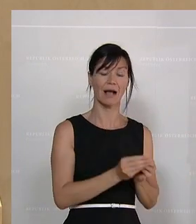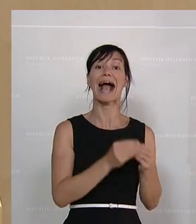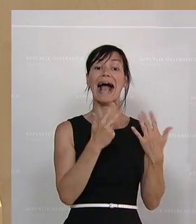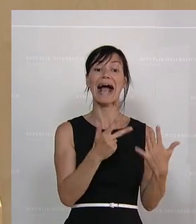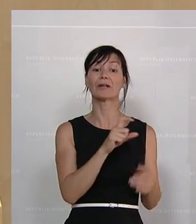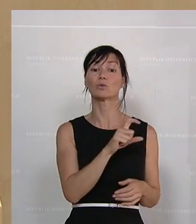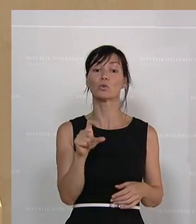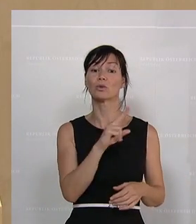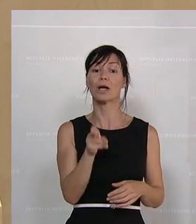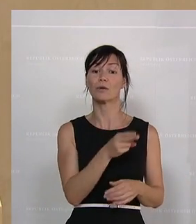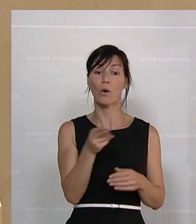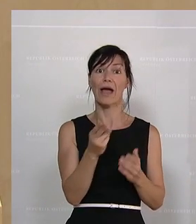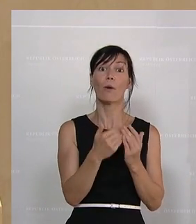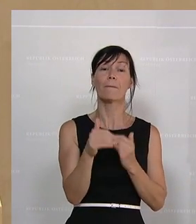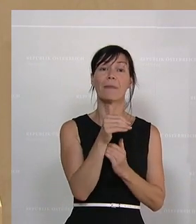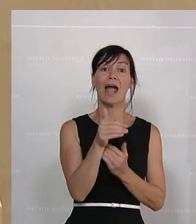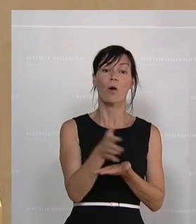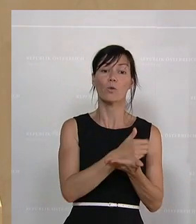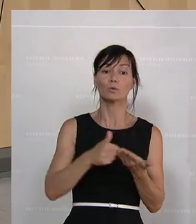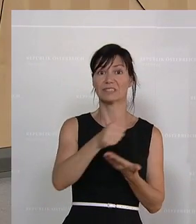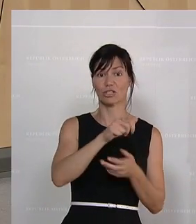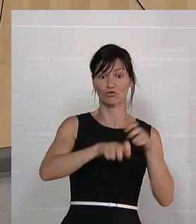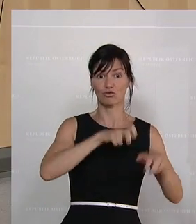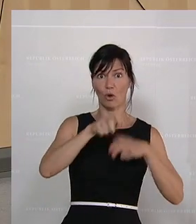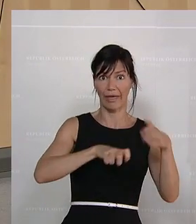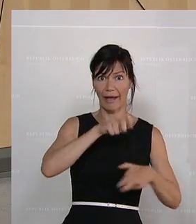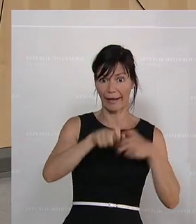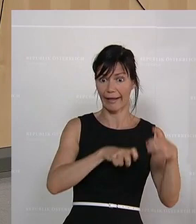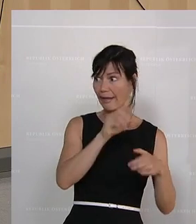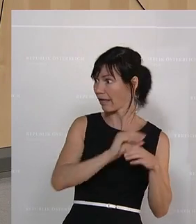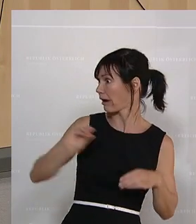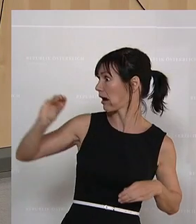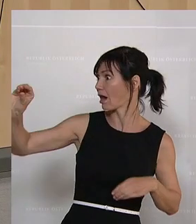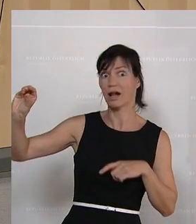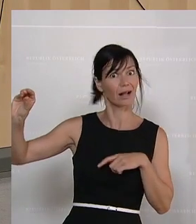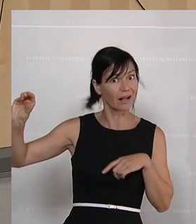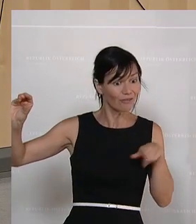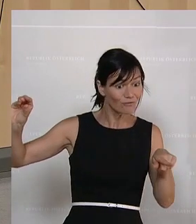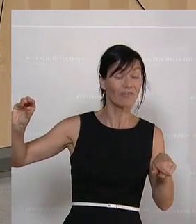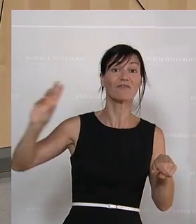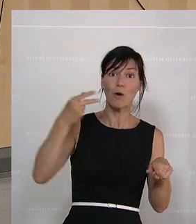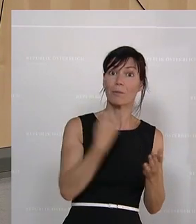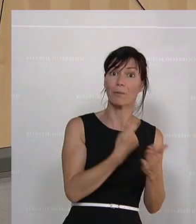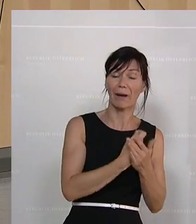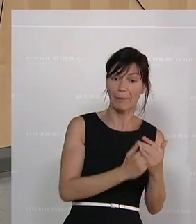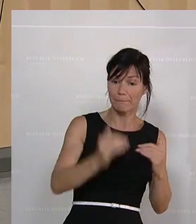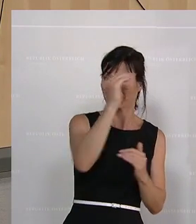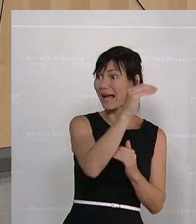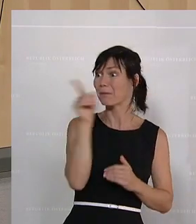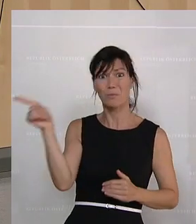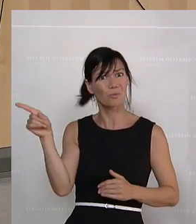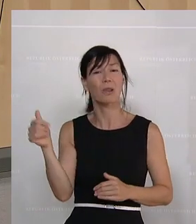umsatz steuern 7 herr finanzminister 800 euro für diese preissteigerungen und sie geben mir